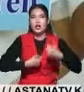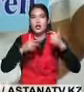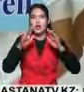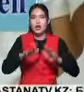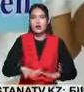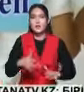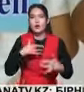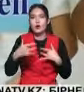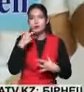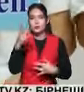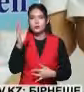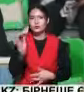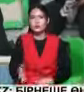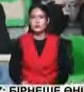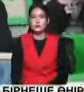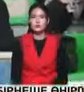өнер көрсететін болады.